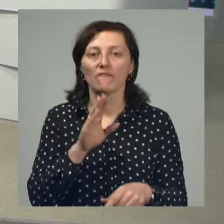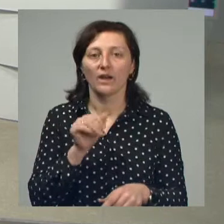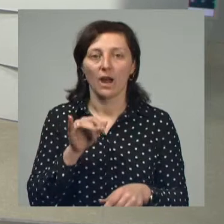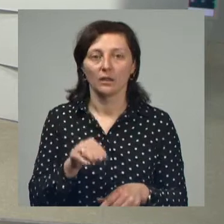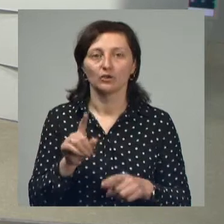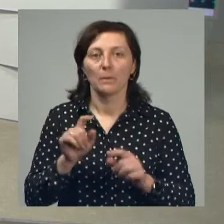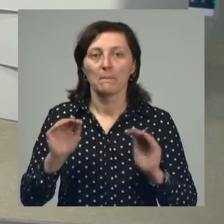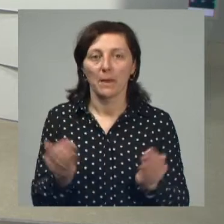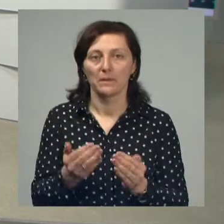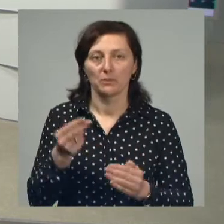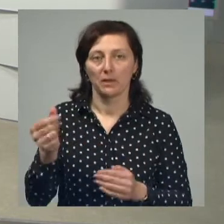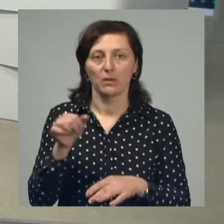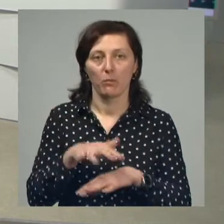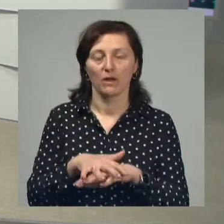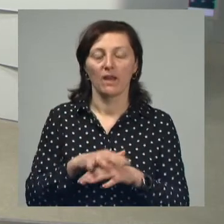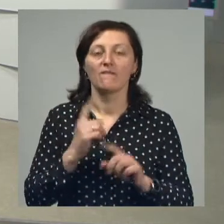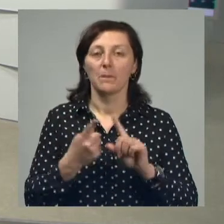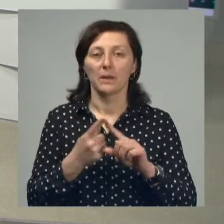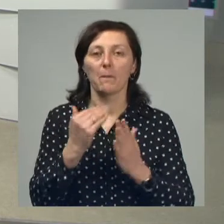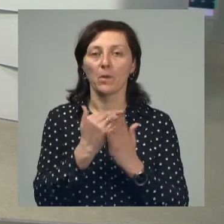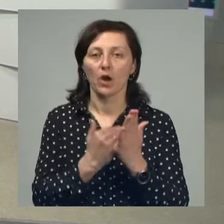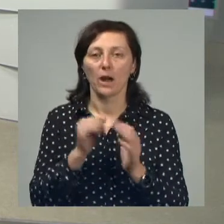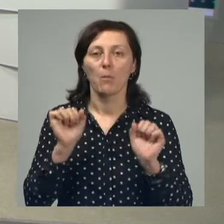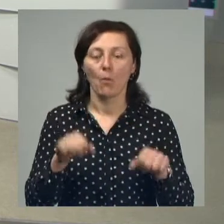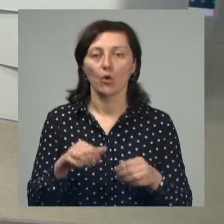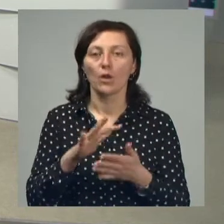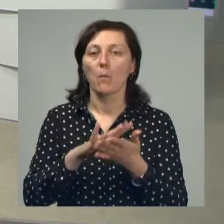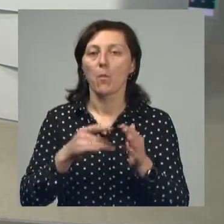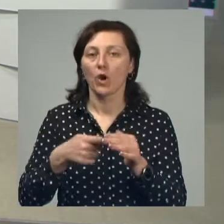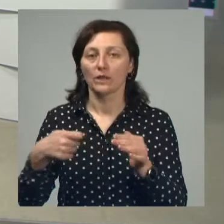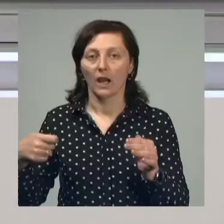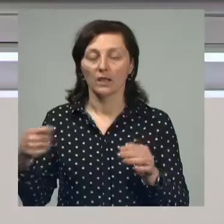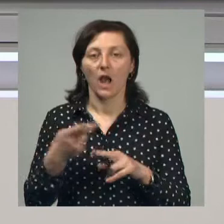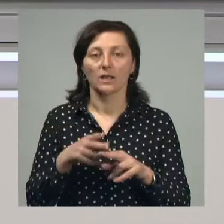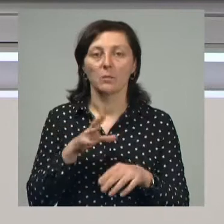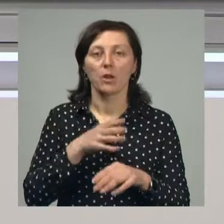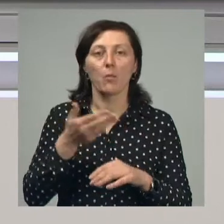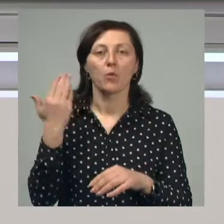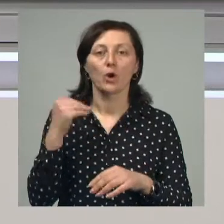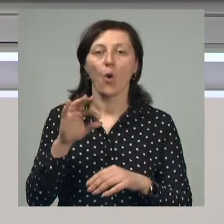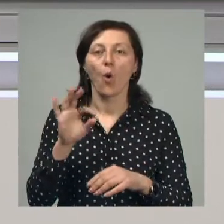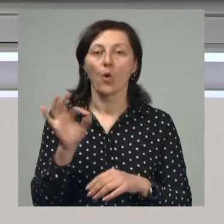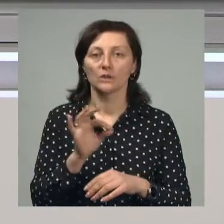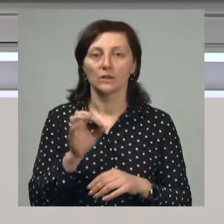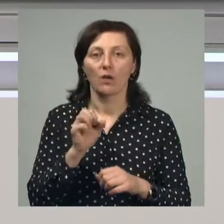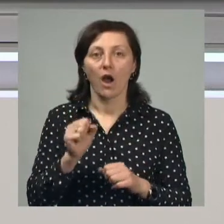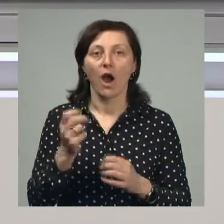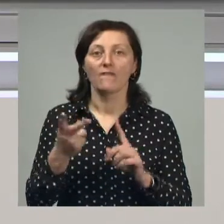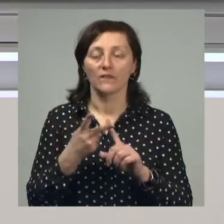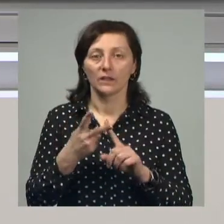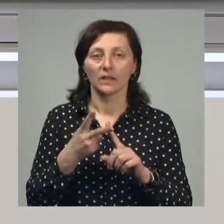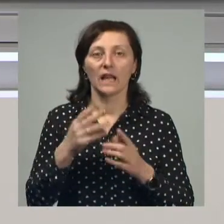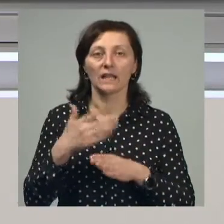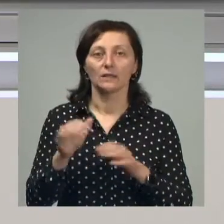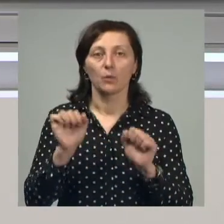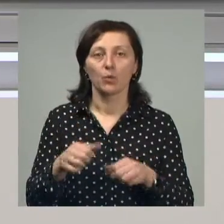переплачивать банков ну во-первых программы могут и продлить как это уже было прошлой осенью а во-вторых льготный кредит можно получить и